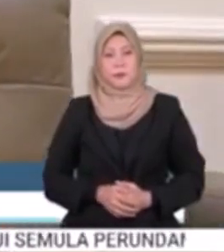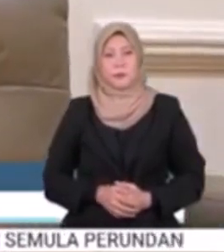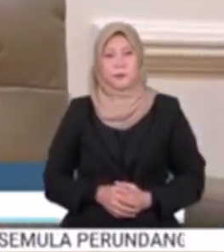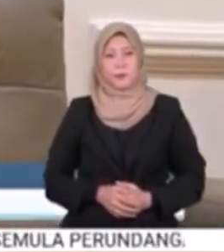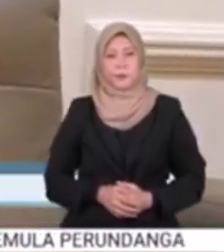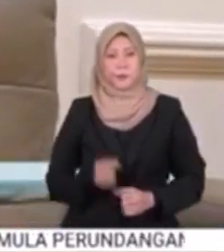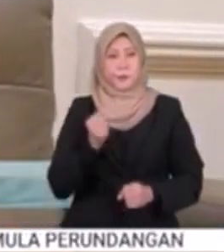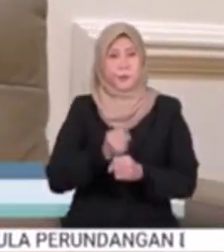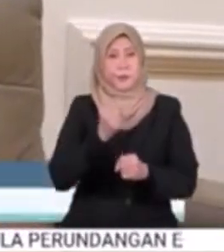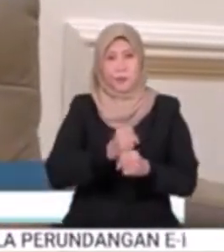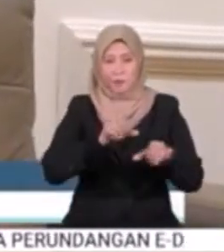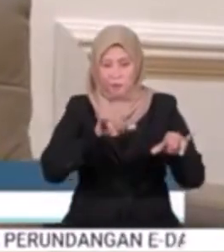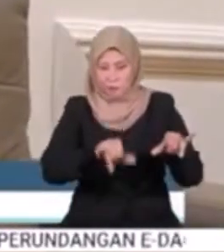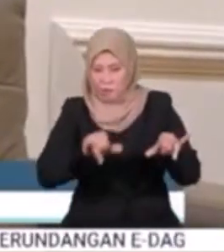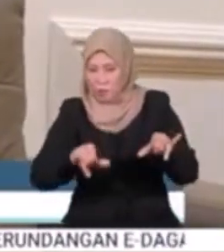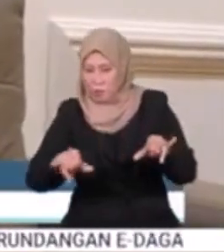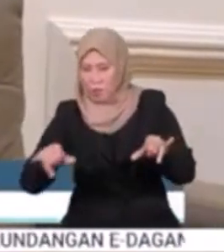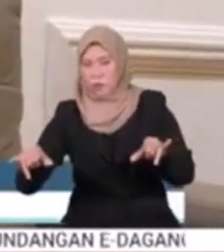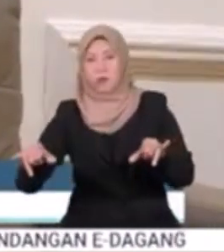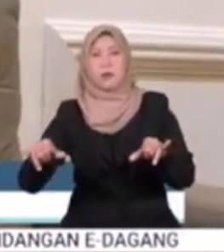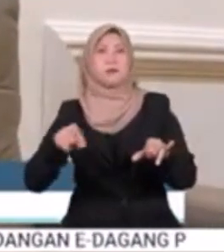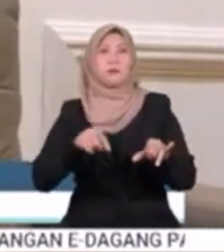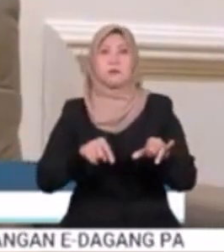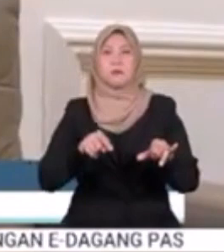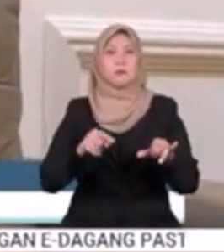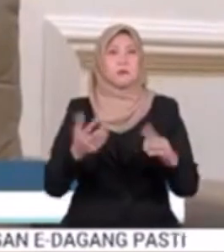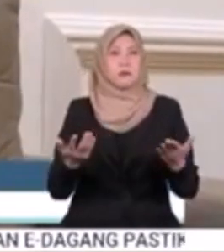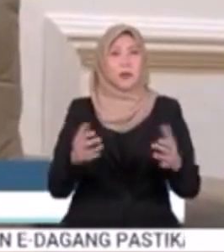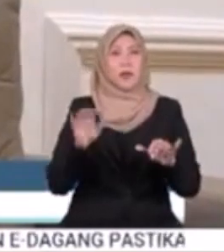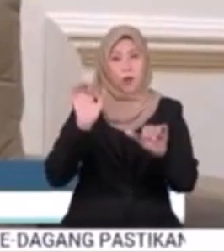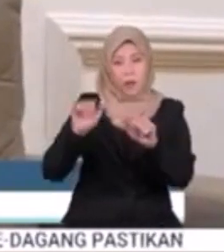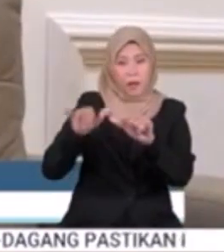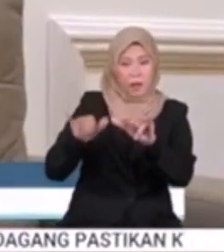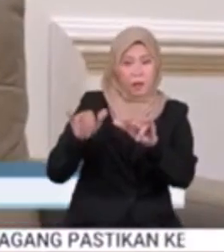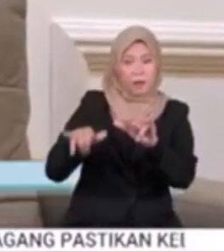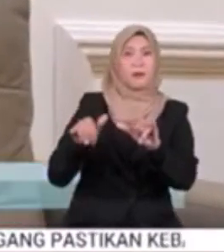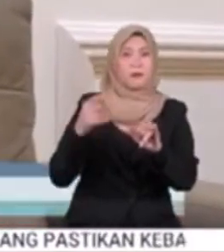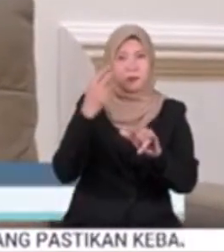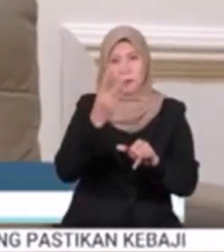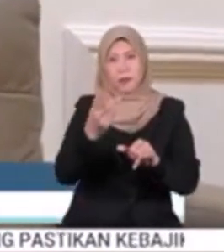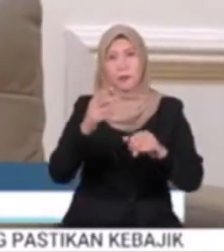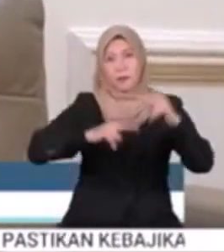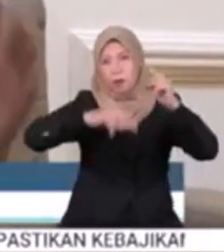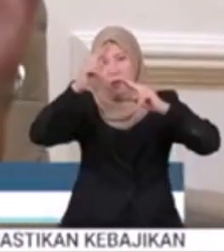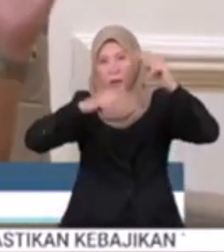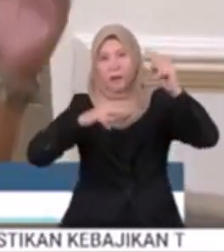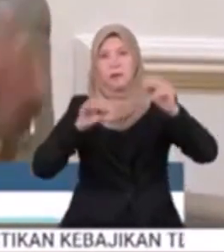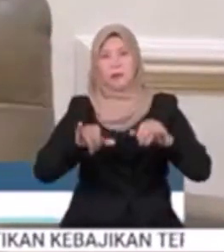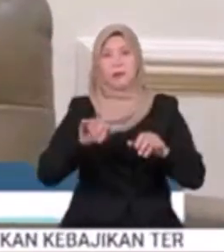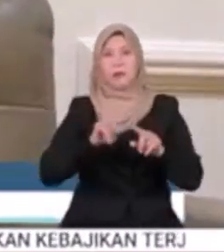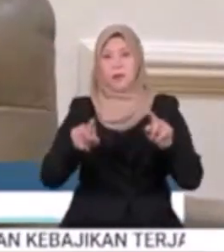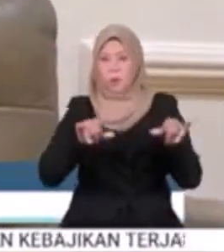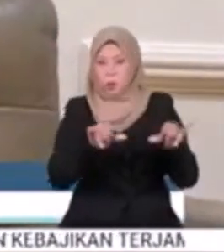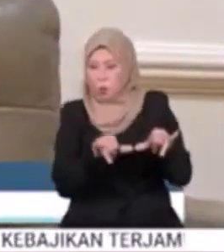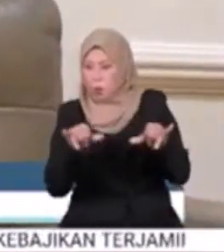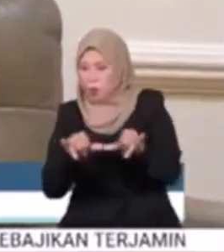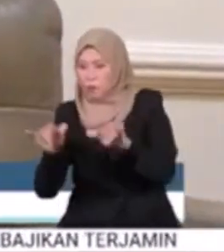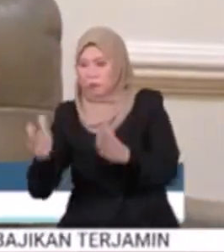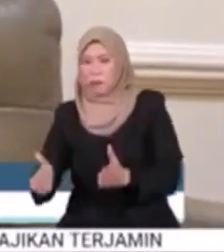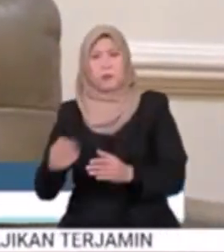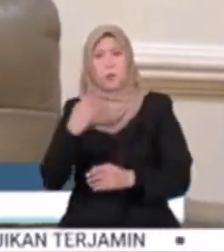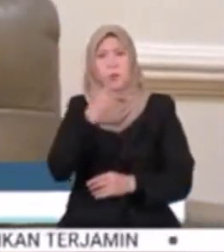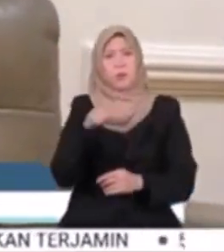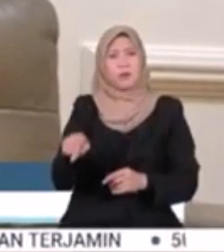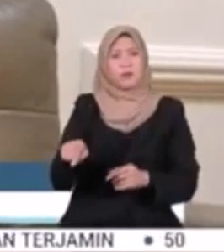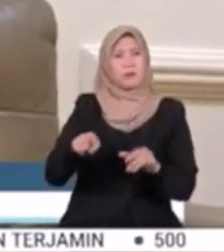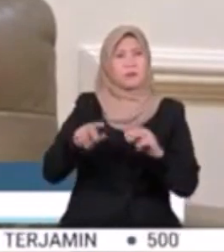Profesi di Ruko ni, kita tak nampak hasil dia. Kalau arkitek tu kita nampak bangunan dia, orang kata siapa dia nampak bangunan dia. Arkitek orang tak akan tanya siapa